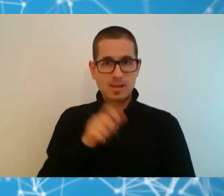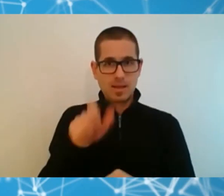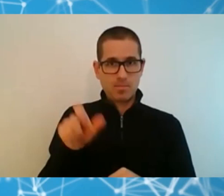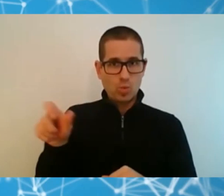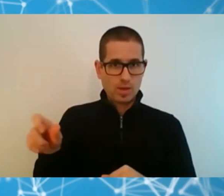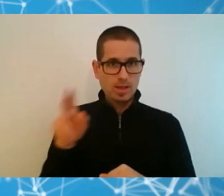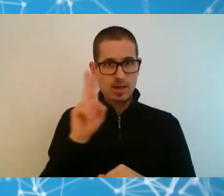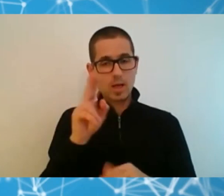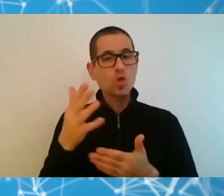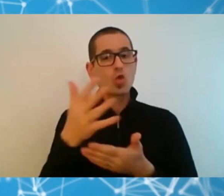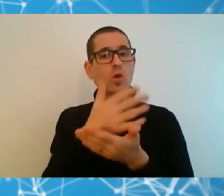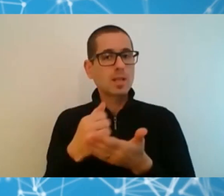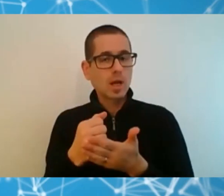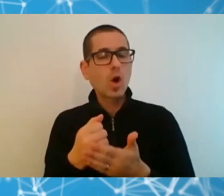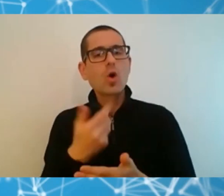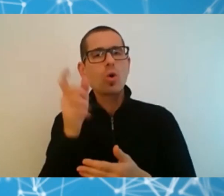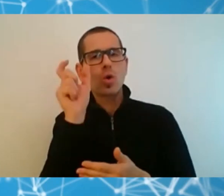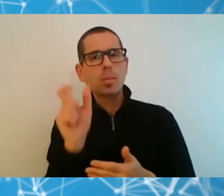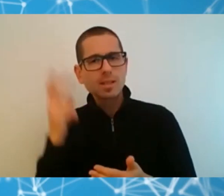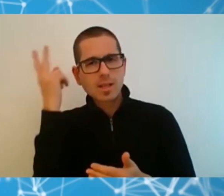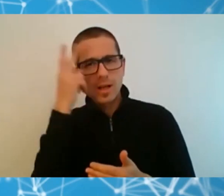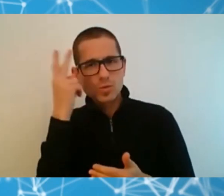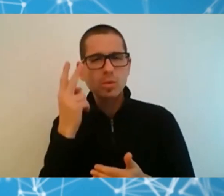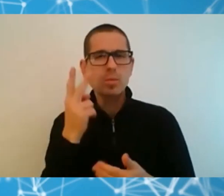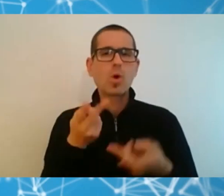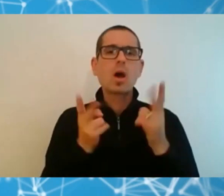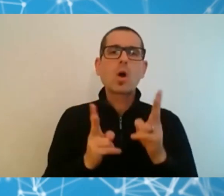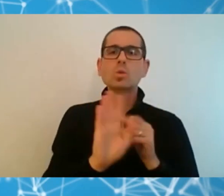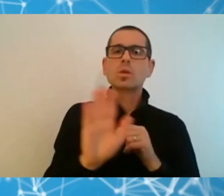pravi, koliko besed razumejo, koliko so se po svoji funkciji izboljšali.